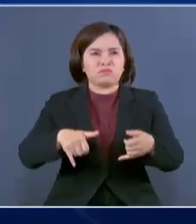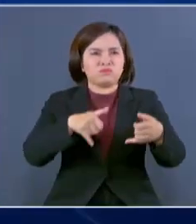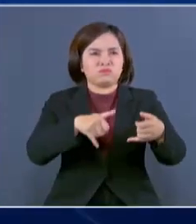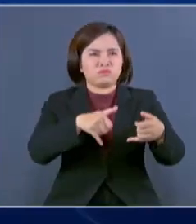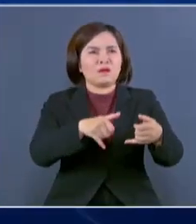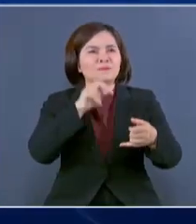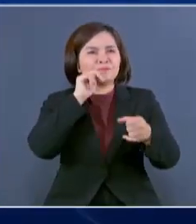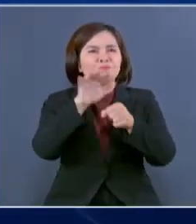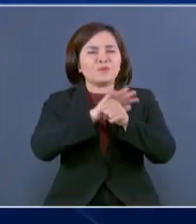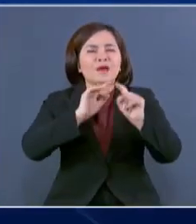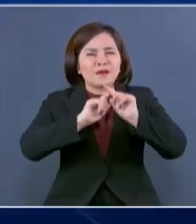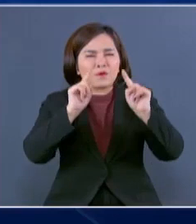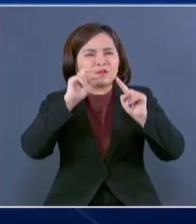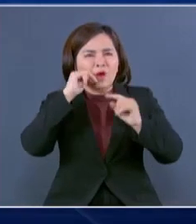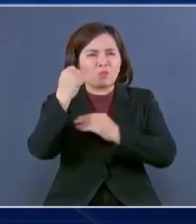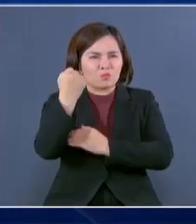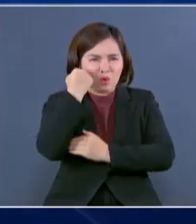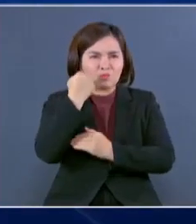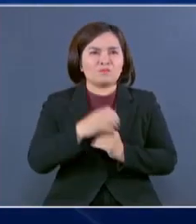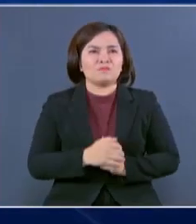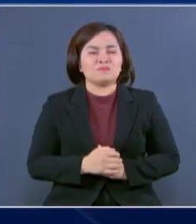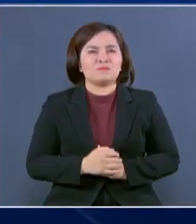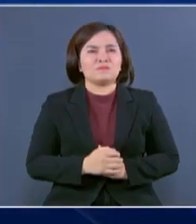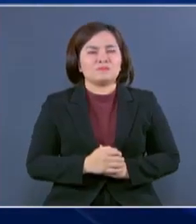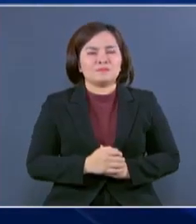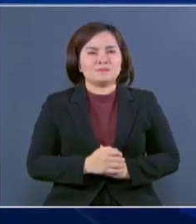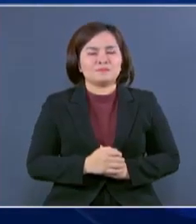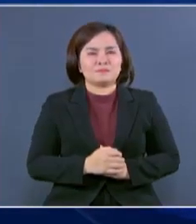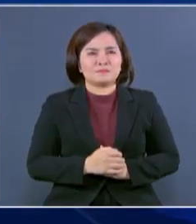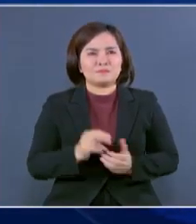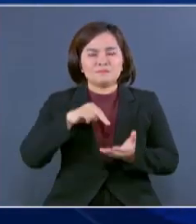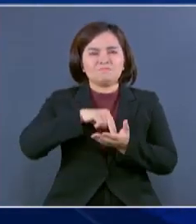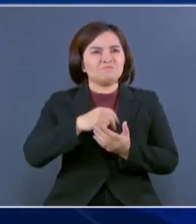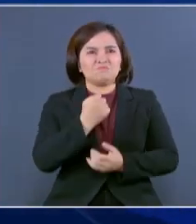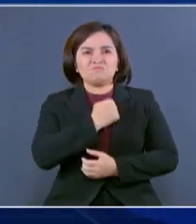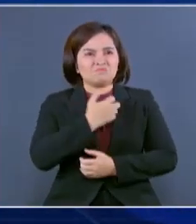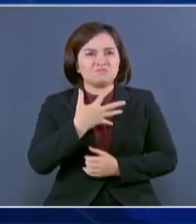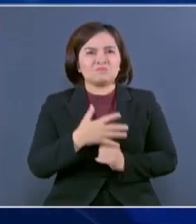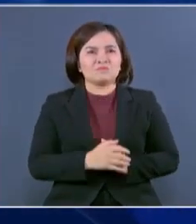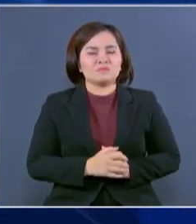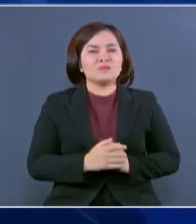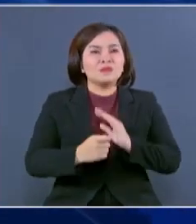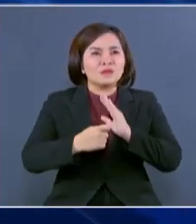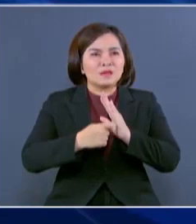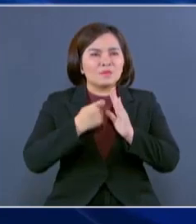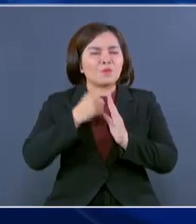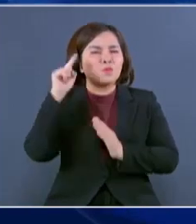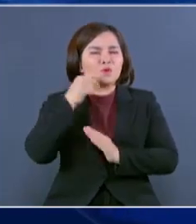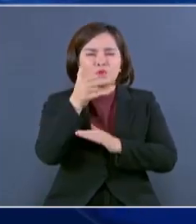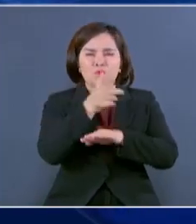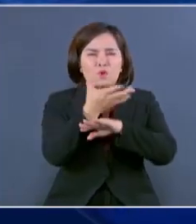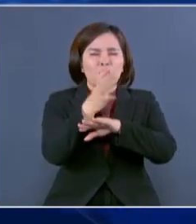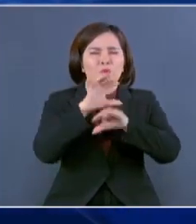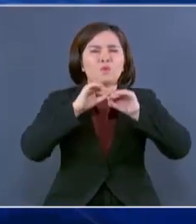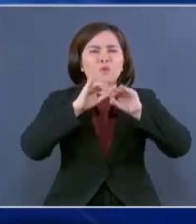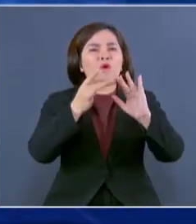ำไม่ลึกครับแต่ว่ามันแรงมากนะครับพัดพาไปแบบนี้ยืนทรงตัวก็ไม่ไหวแบบนี้ส่วนสาเหตุที่เธอนำมาคลิปนี้มาโพส